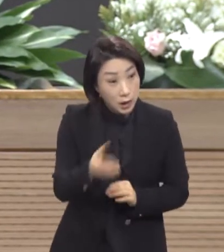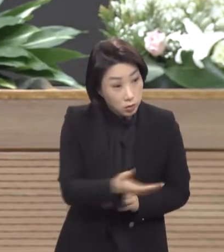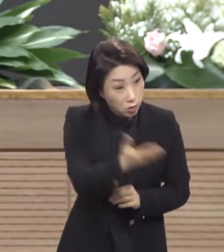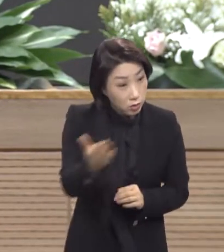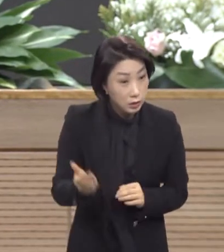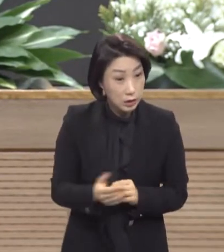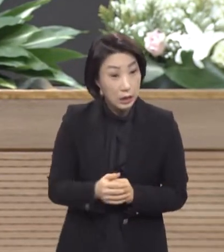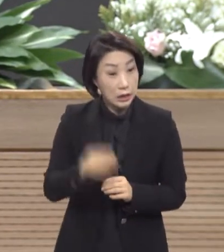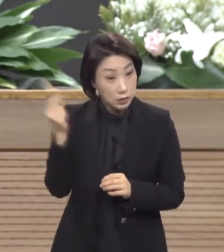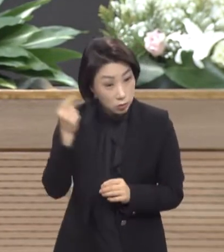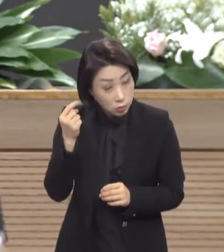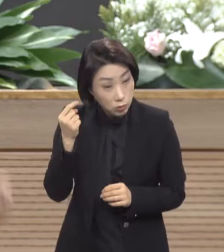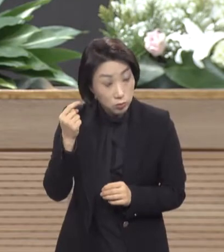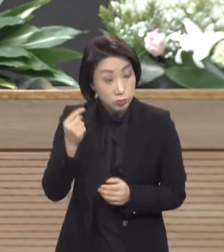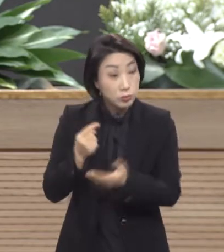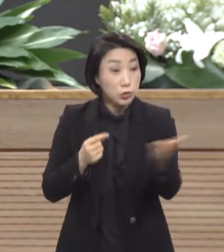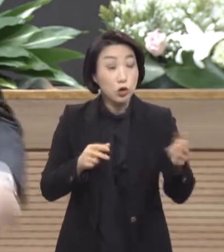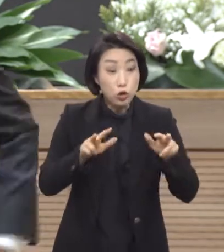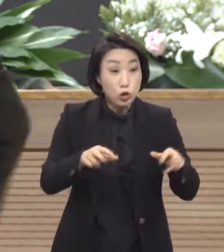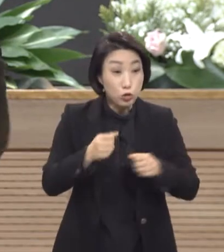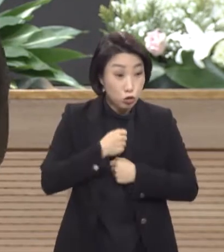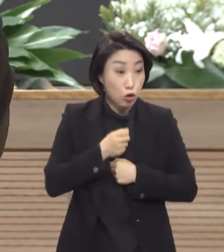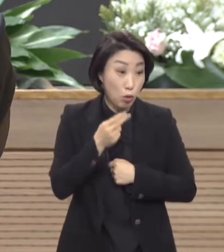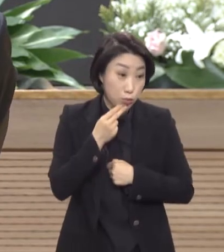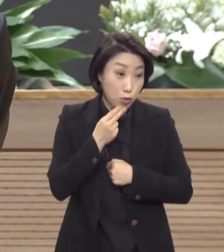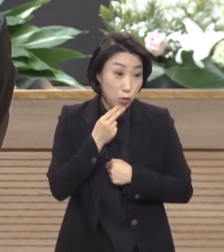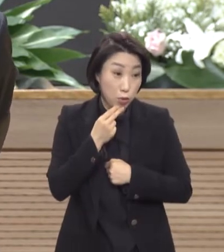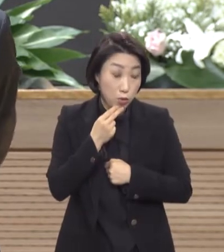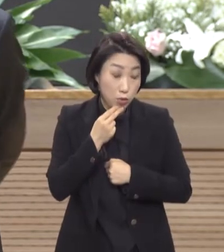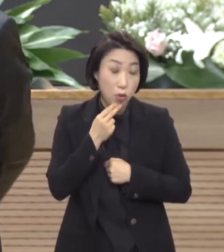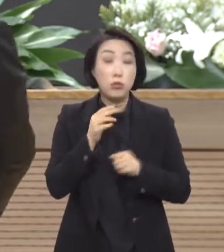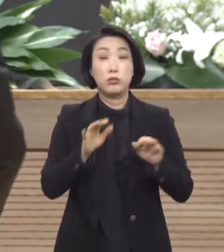듣고 너들이